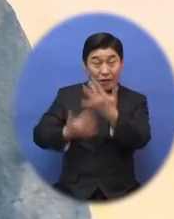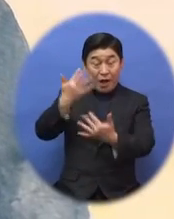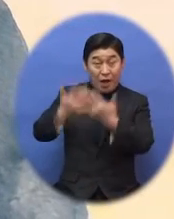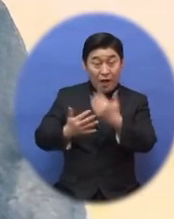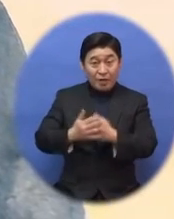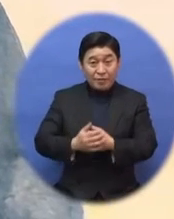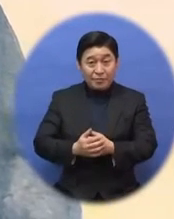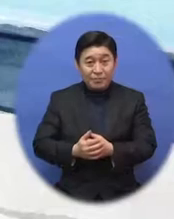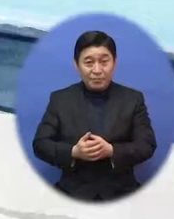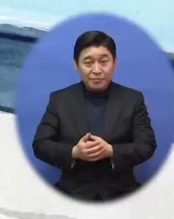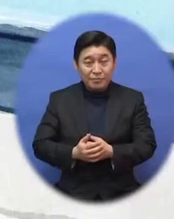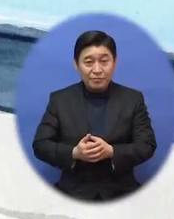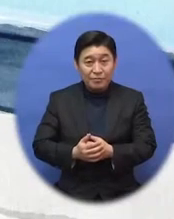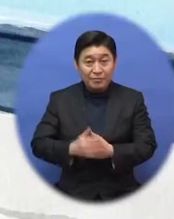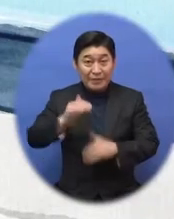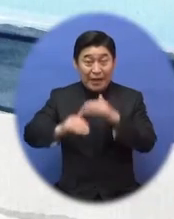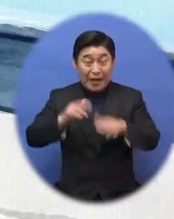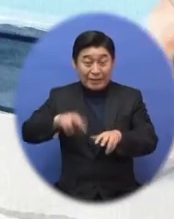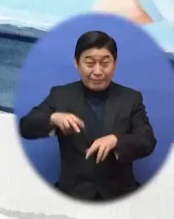불이 났네.